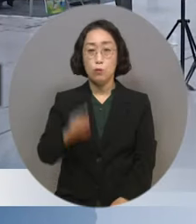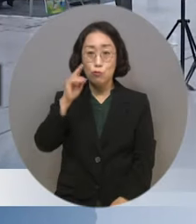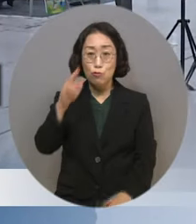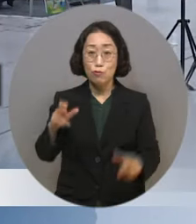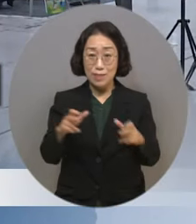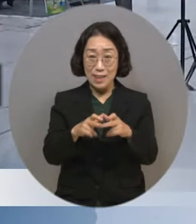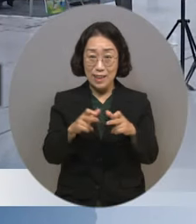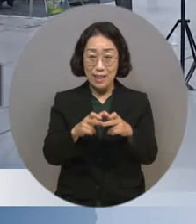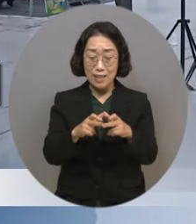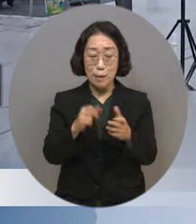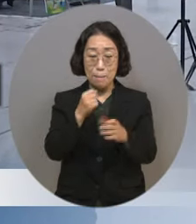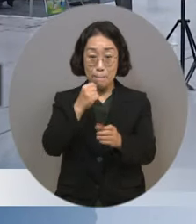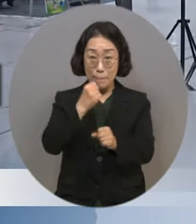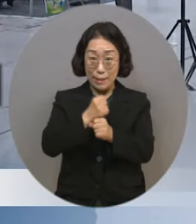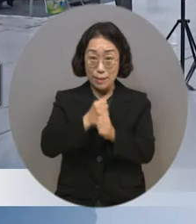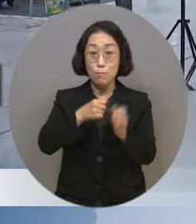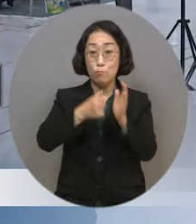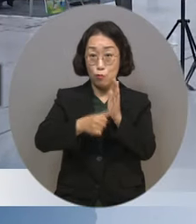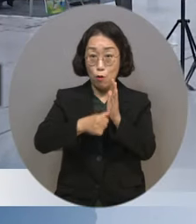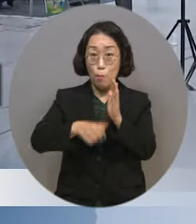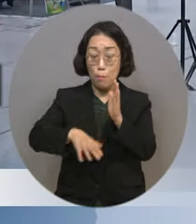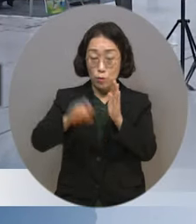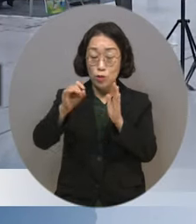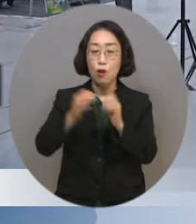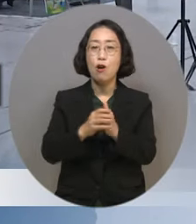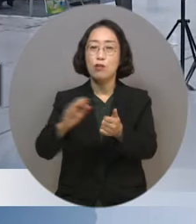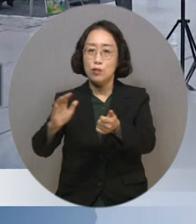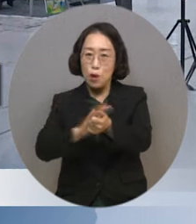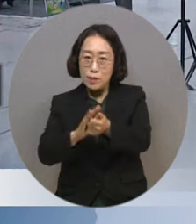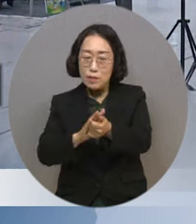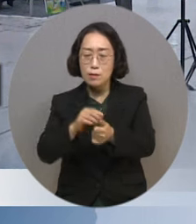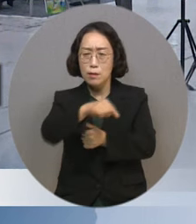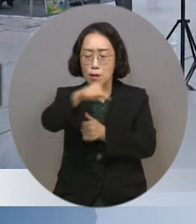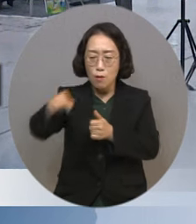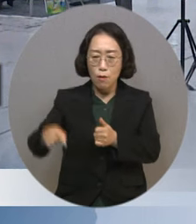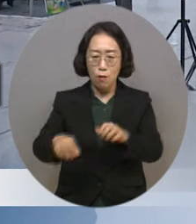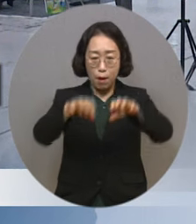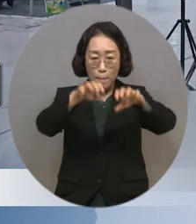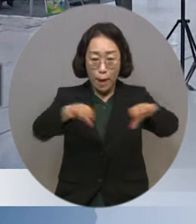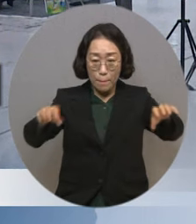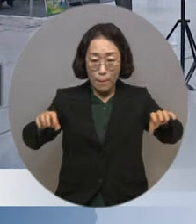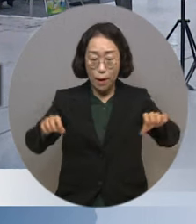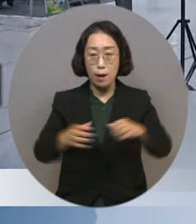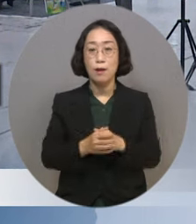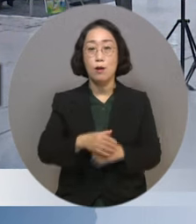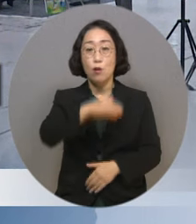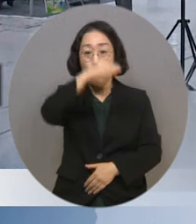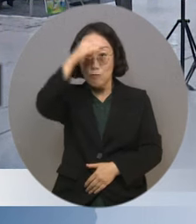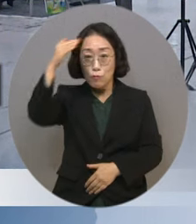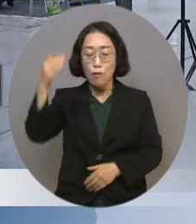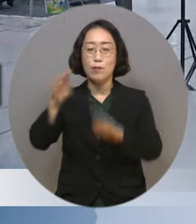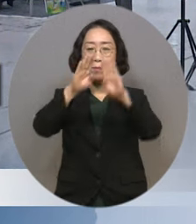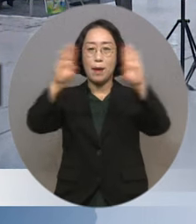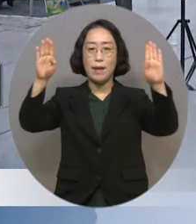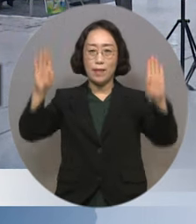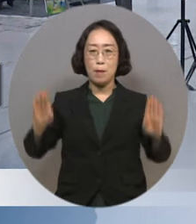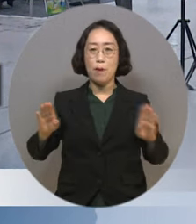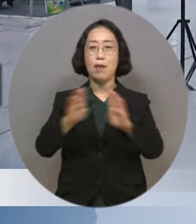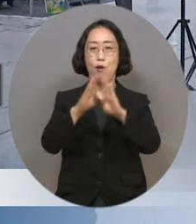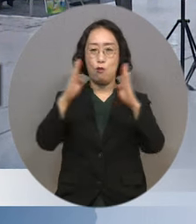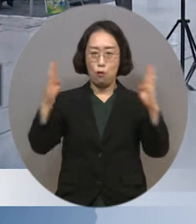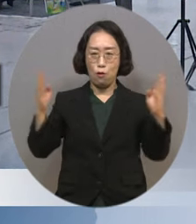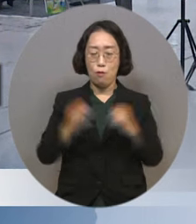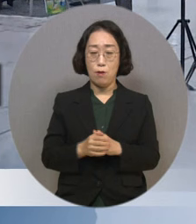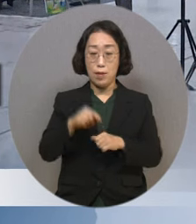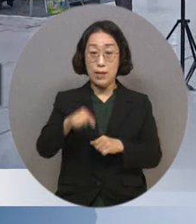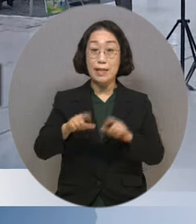중증장애인 생산품 생산시설의 제품과 서비스를 한자리에서 만나볼 수 있는 박람회가 열렸습니다. 특히